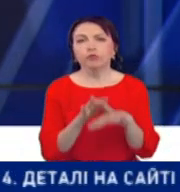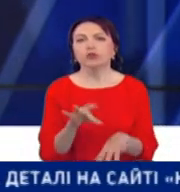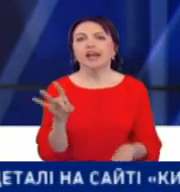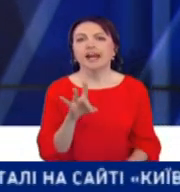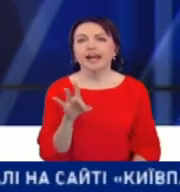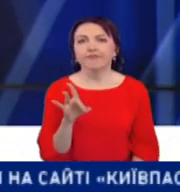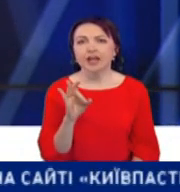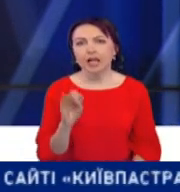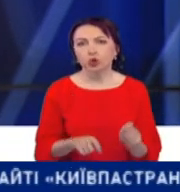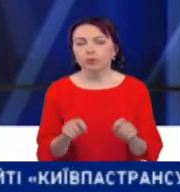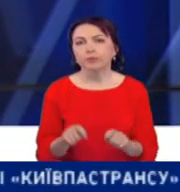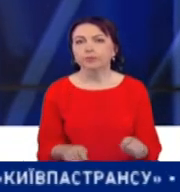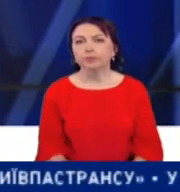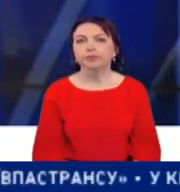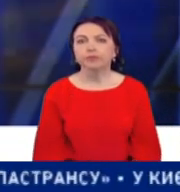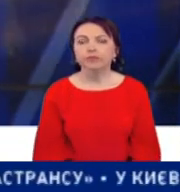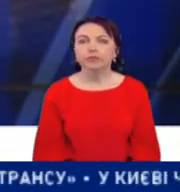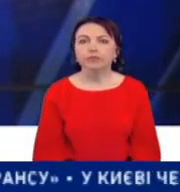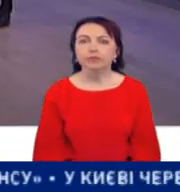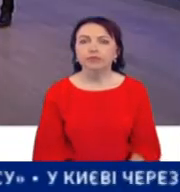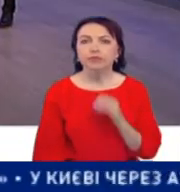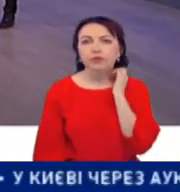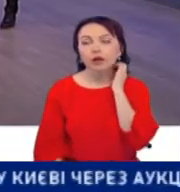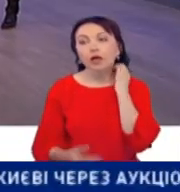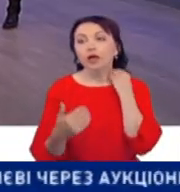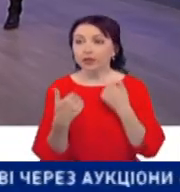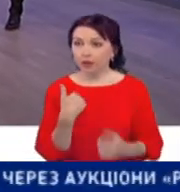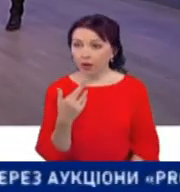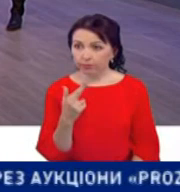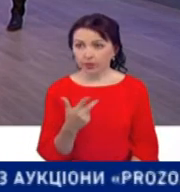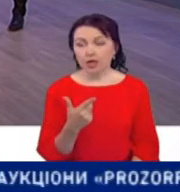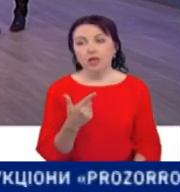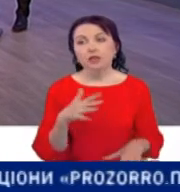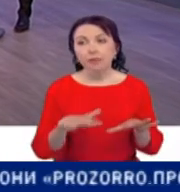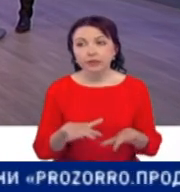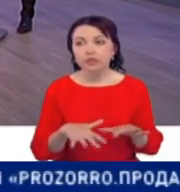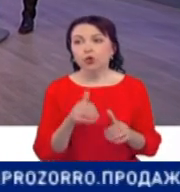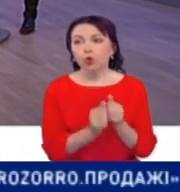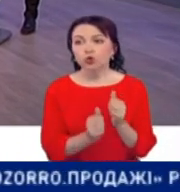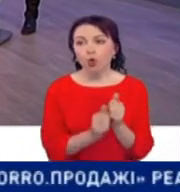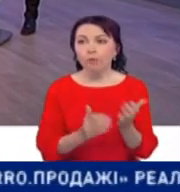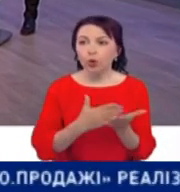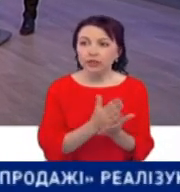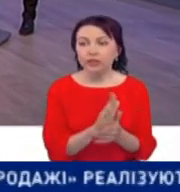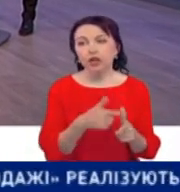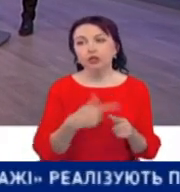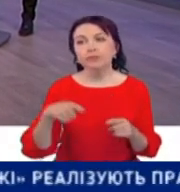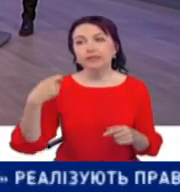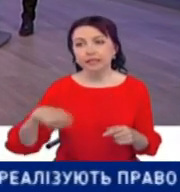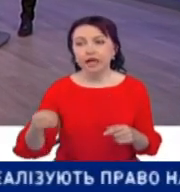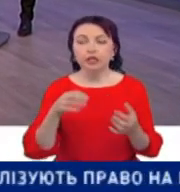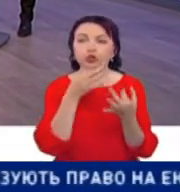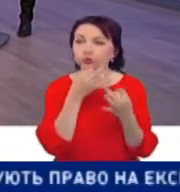Щоб референдуму хотів так ще додати. Прошу. Я б на місці от кожного кожного політика, чи президента, чи